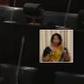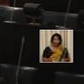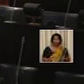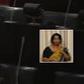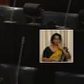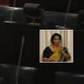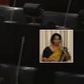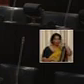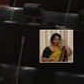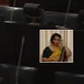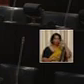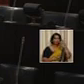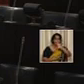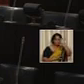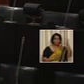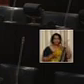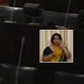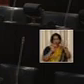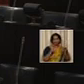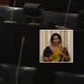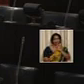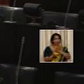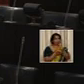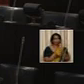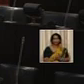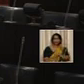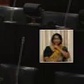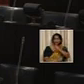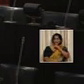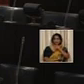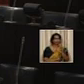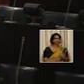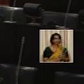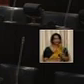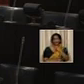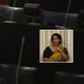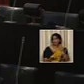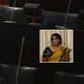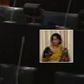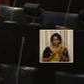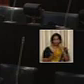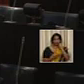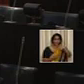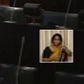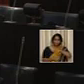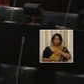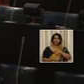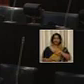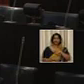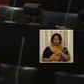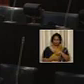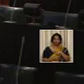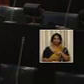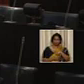රැවටෙන මිනිස්සු ඉන්නවා ඒක නිසා අපිට මේ රැවටීම ගැන අපිට අමුතුවෙන් කොච්චර කිව්වත් මේක කියලා දෙන්න බෑ මේ මිනිස්සුගේ රැවටීම තවම රැවටෙනවා